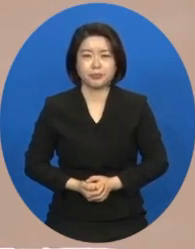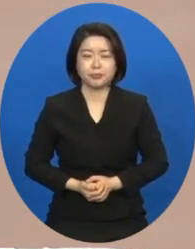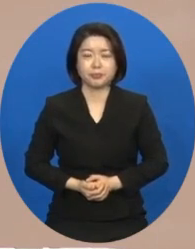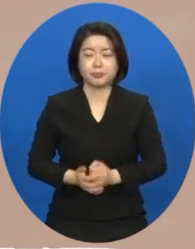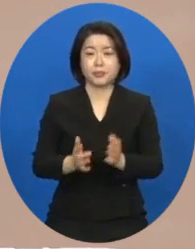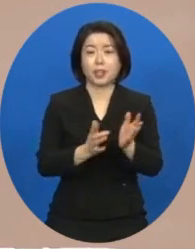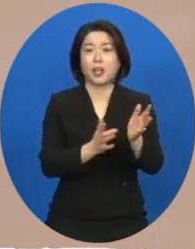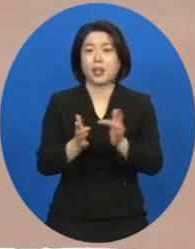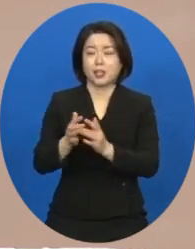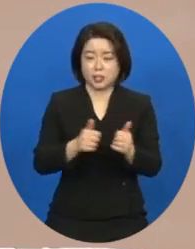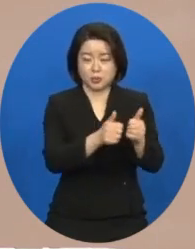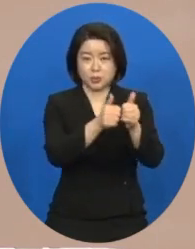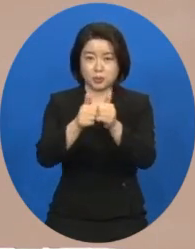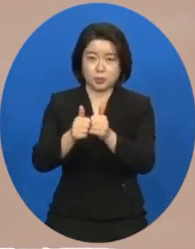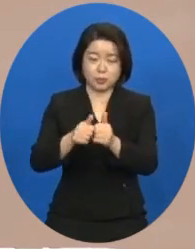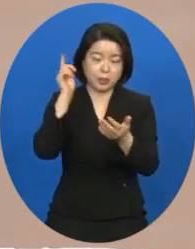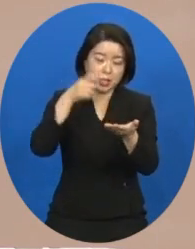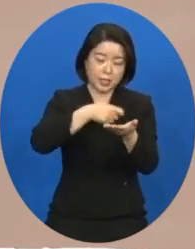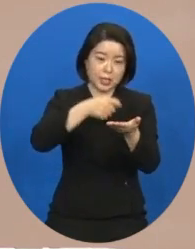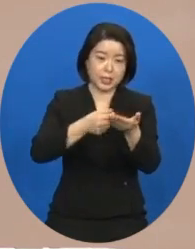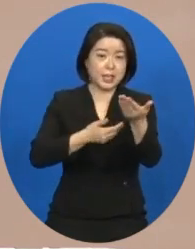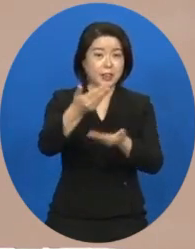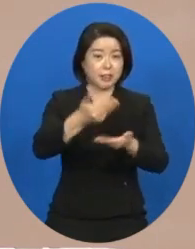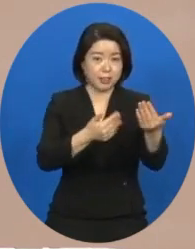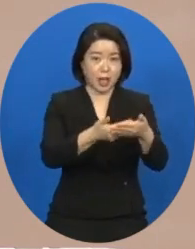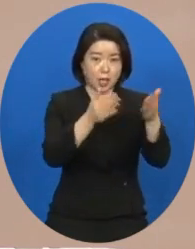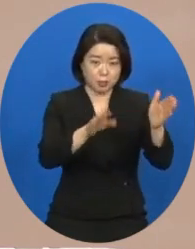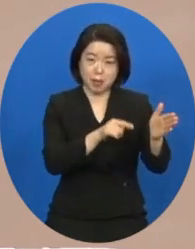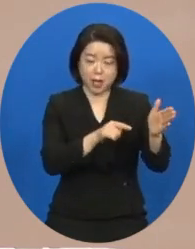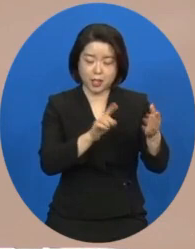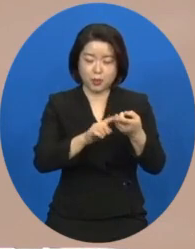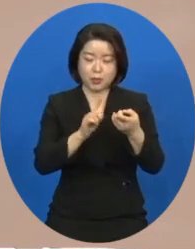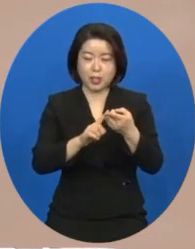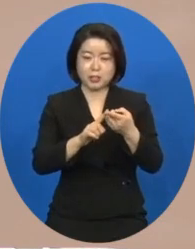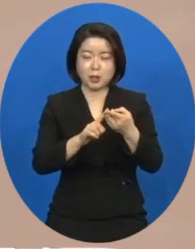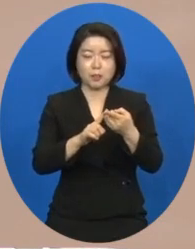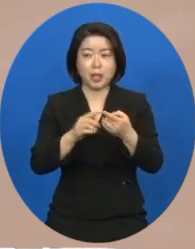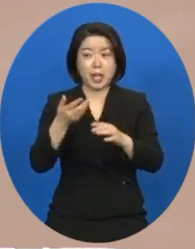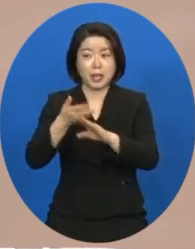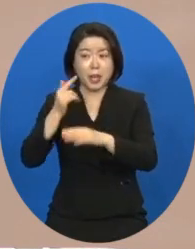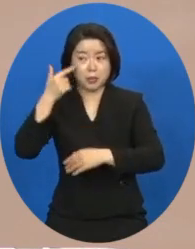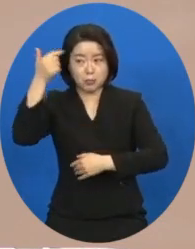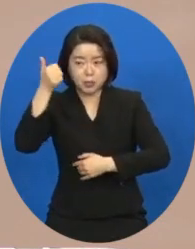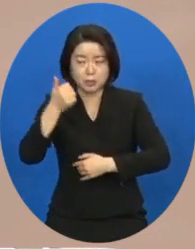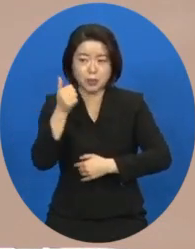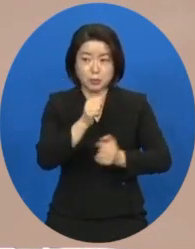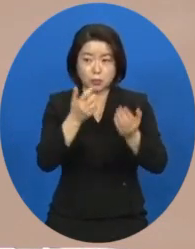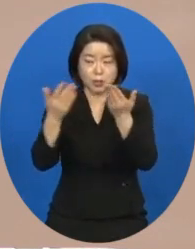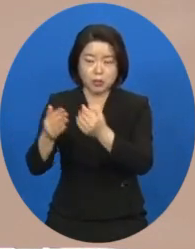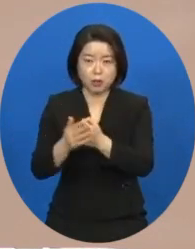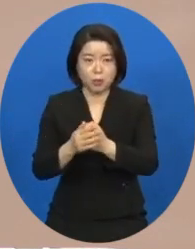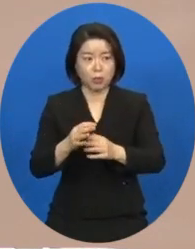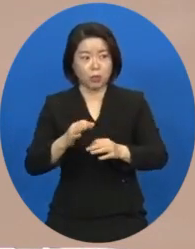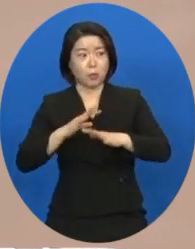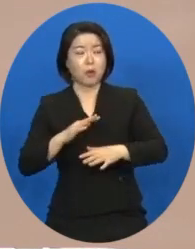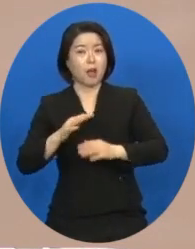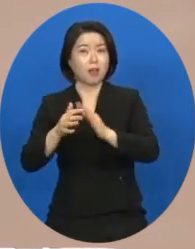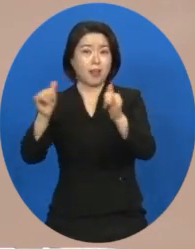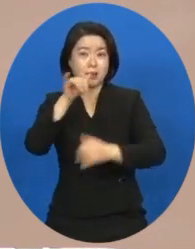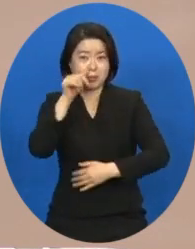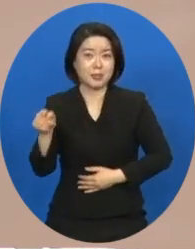예수 동일기 나눔방에 대해서 목사님들에게 소개를 했더니 깜짝 놀라시는 목사님이